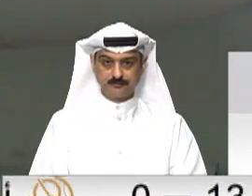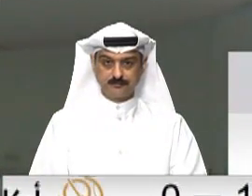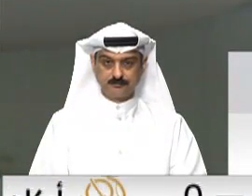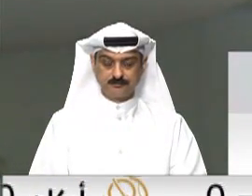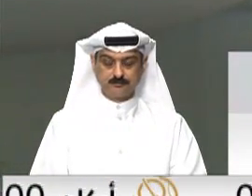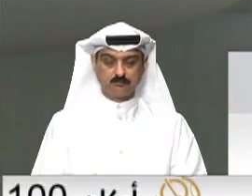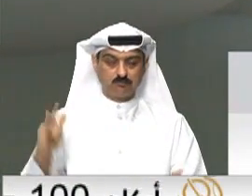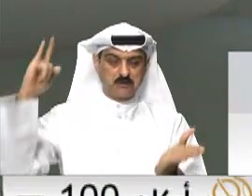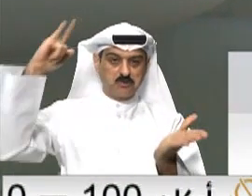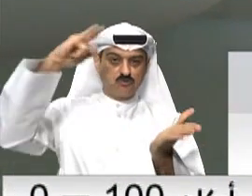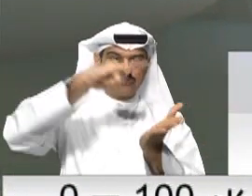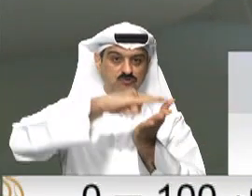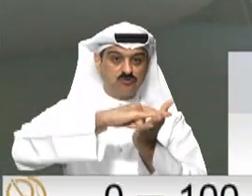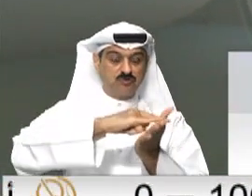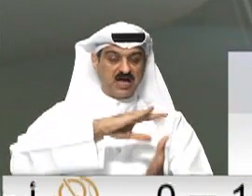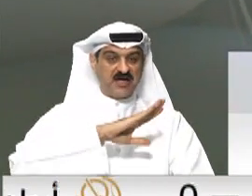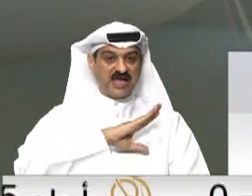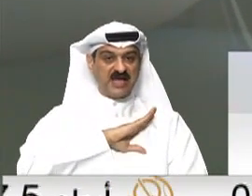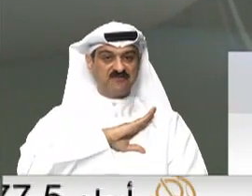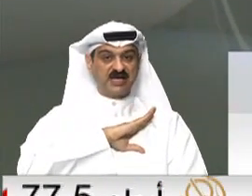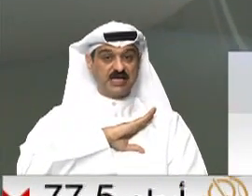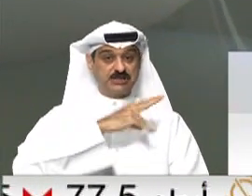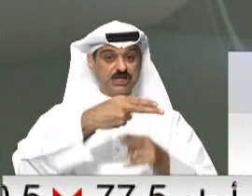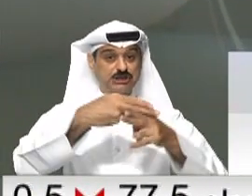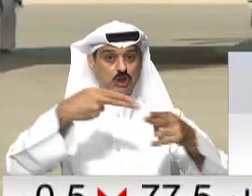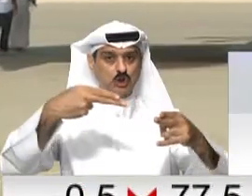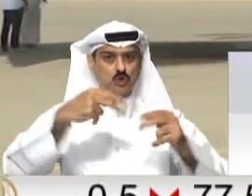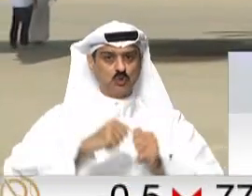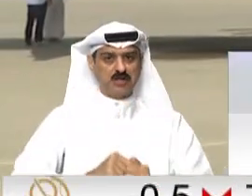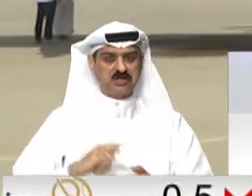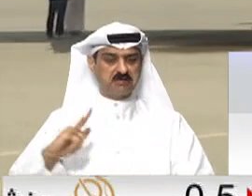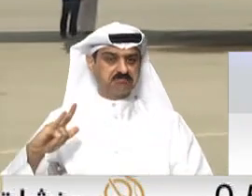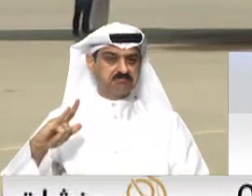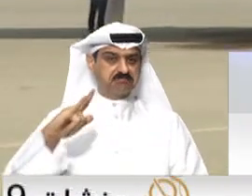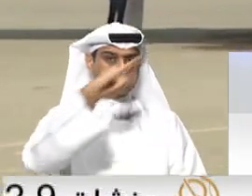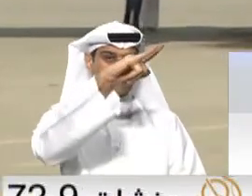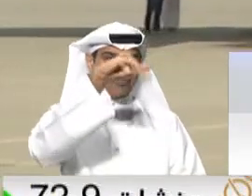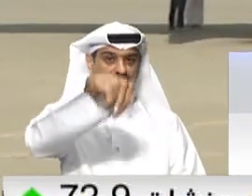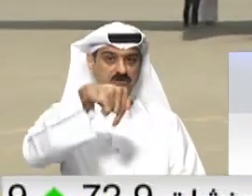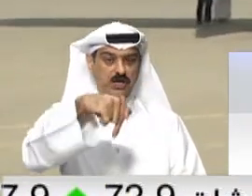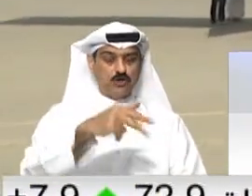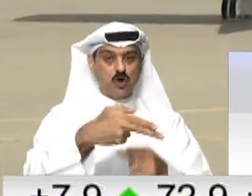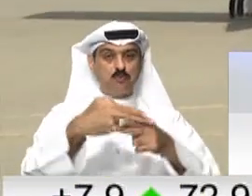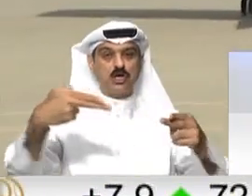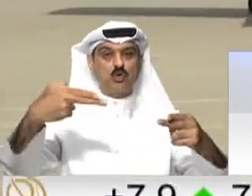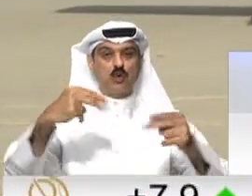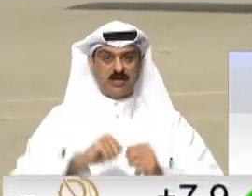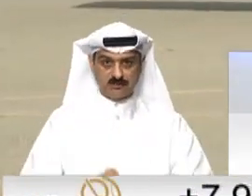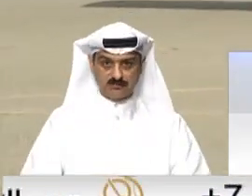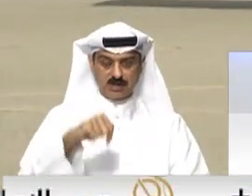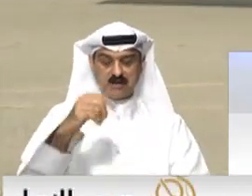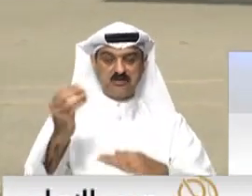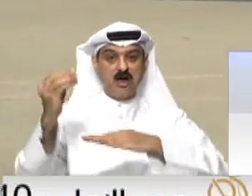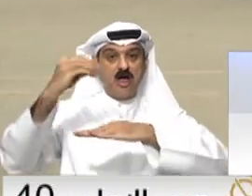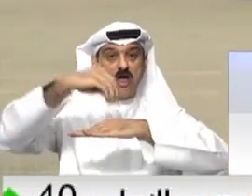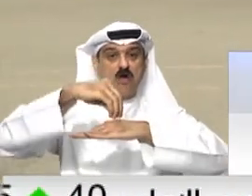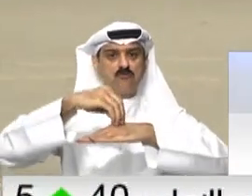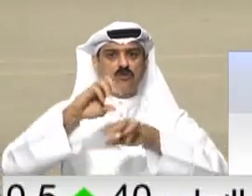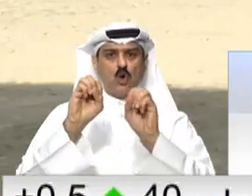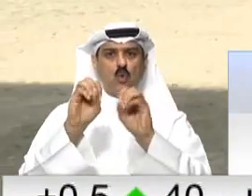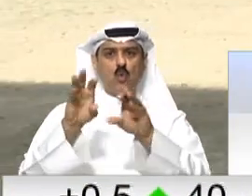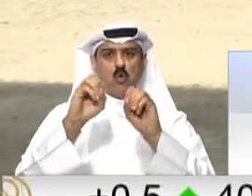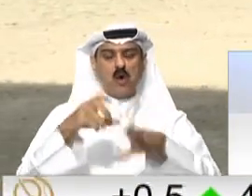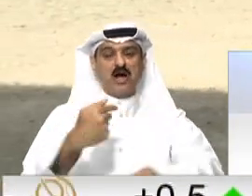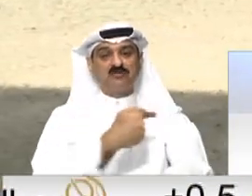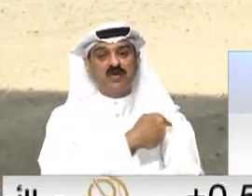طائرة عسكرية تابعة للقوة الجوية الكويتية أقلعت من قاعدة عبدالله المبارك الجوية وعلى متنها أطنان من المواد